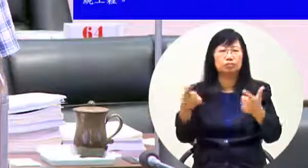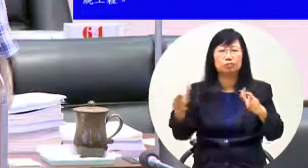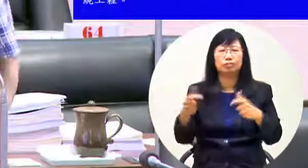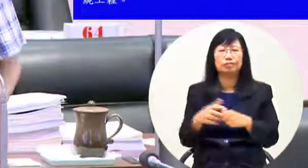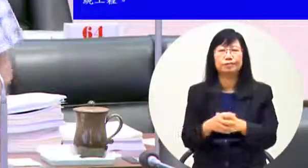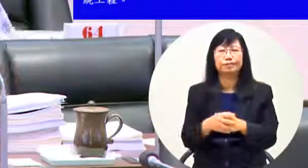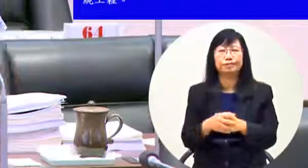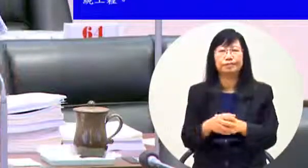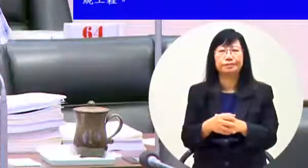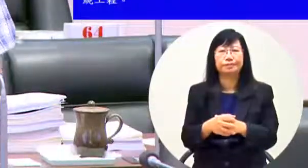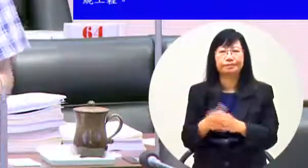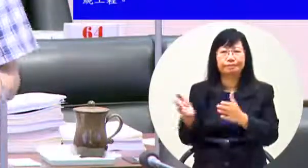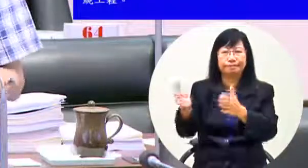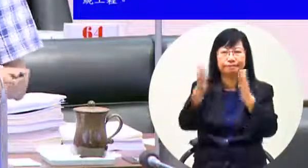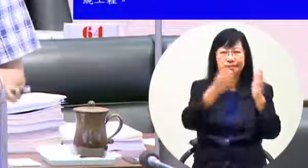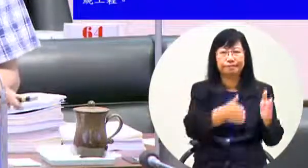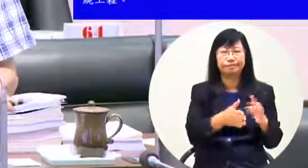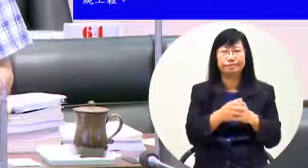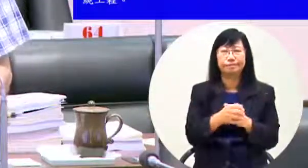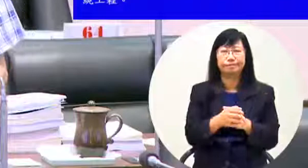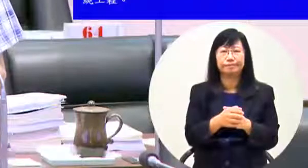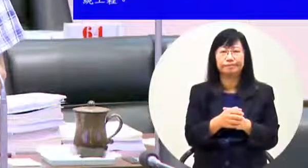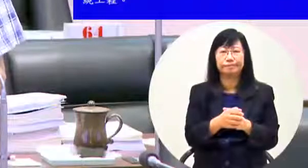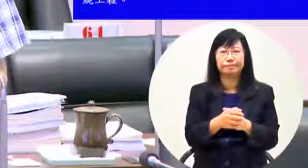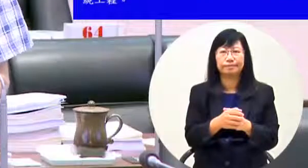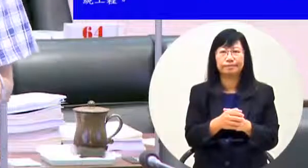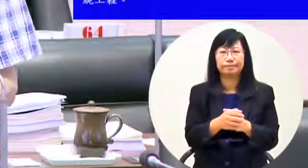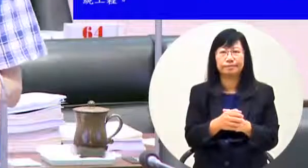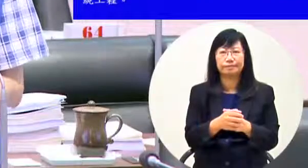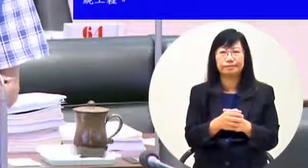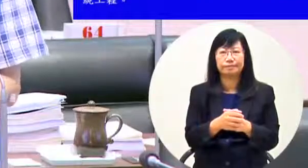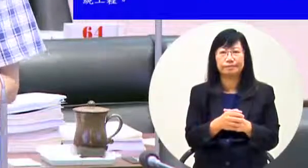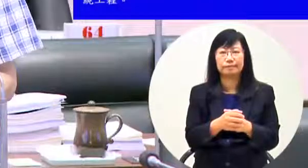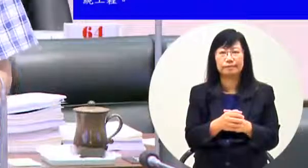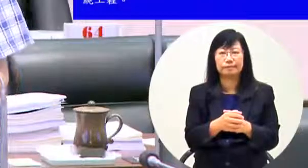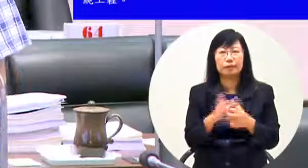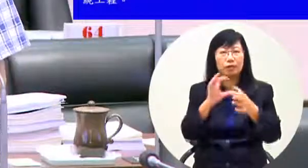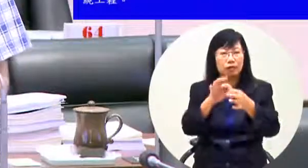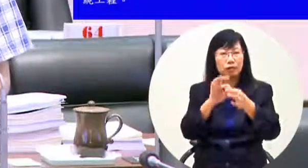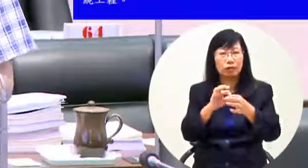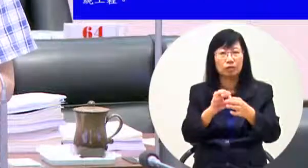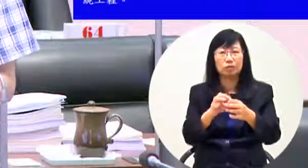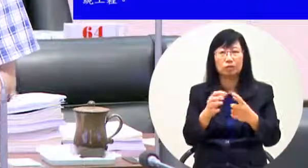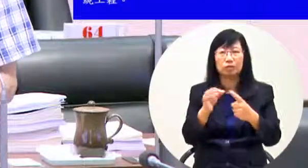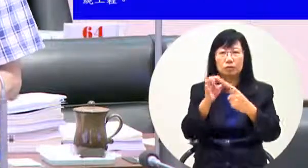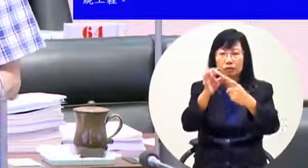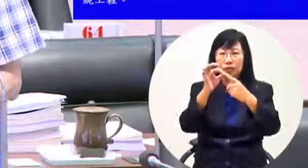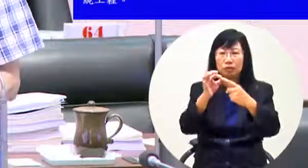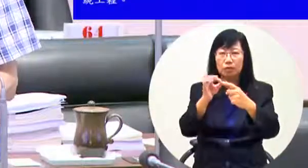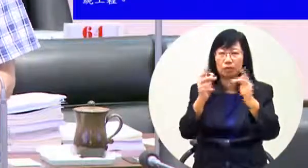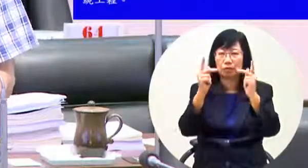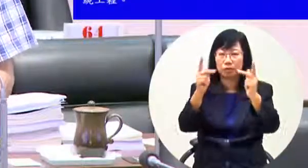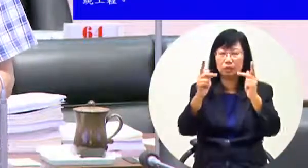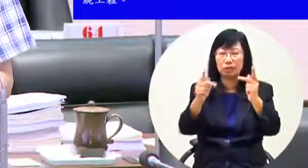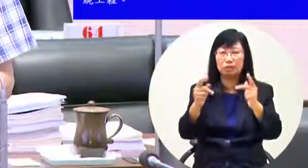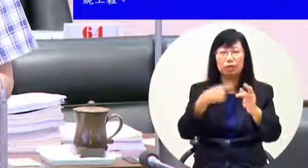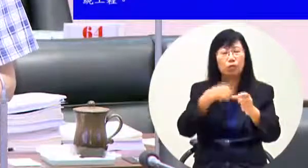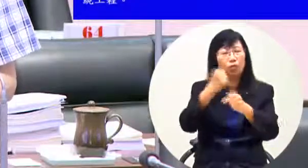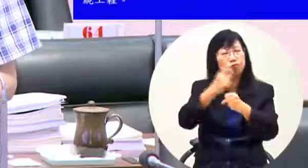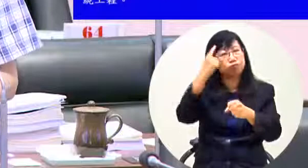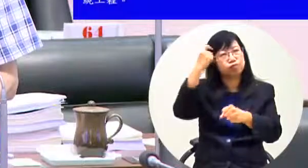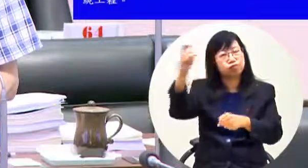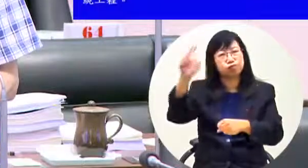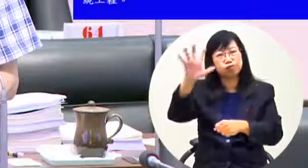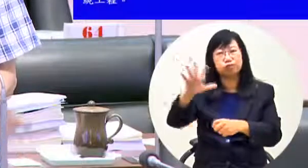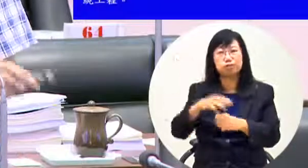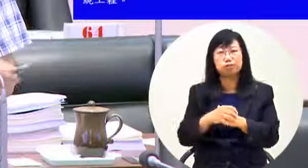BRT， 我们公车捷运，我拢在做梦哈，我讲梦这个许市长，我在做